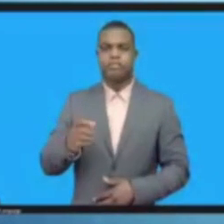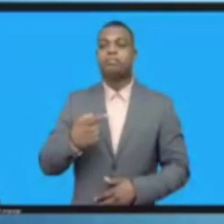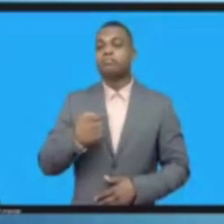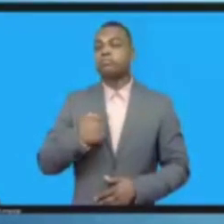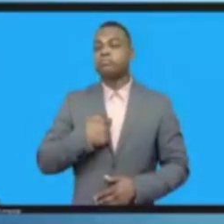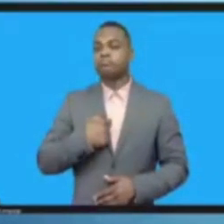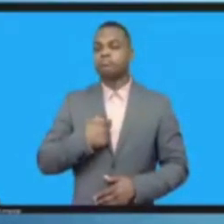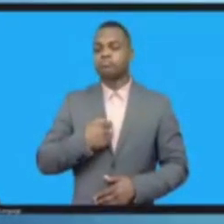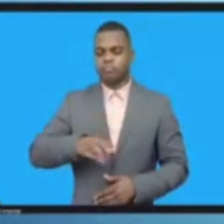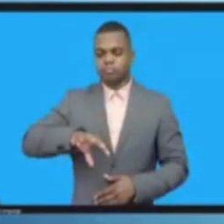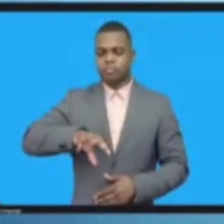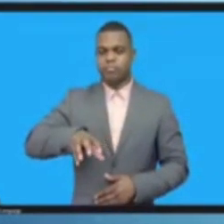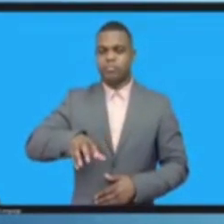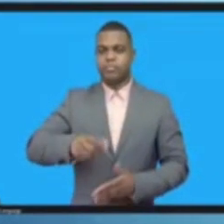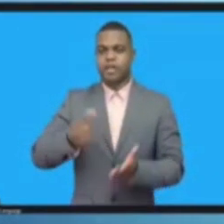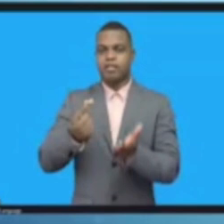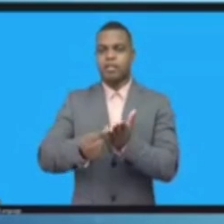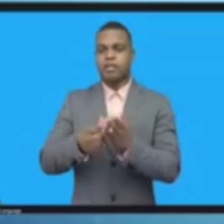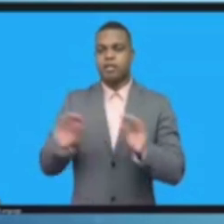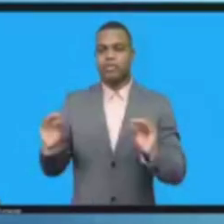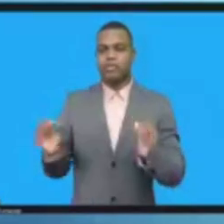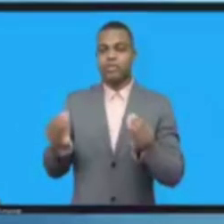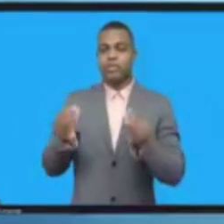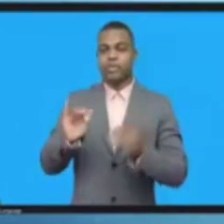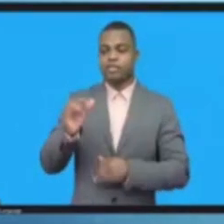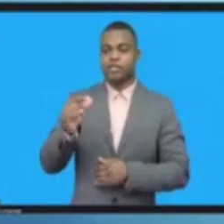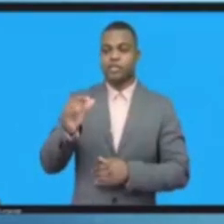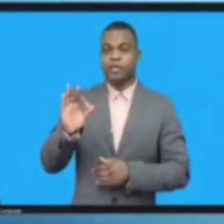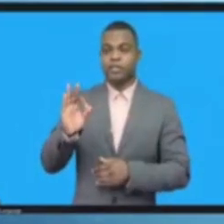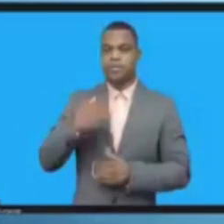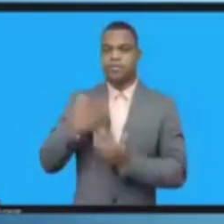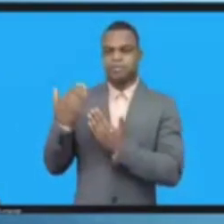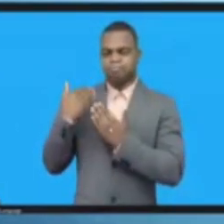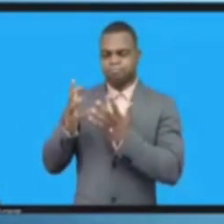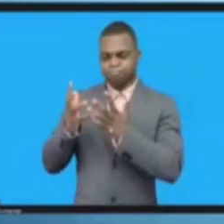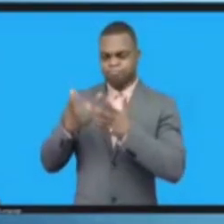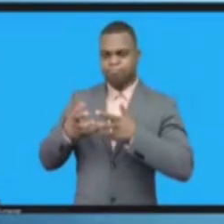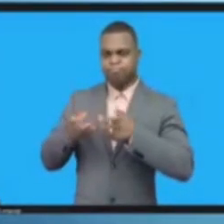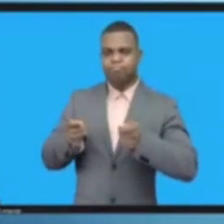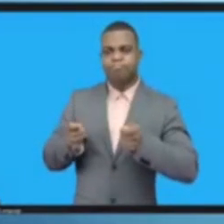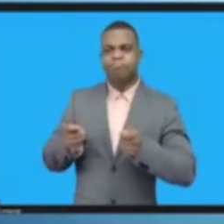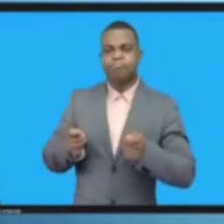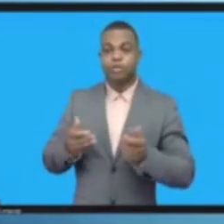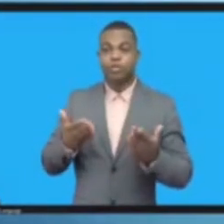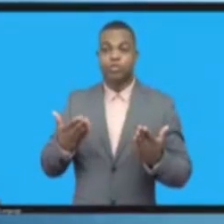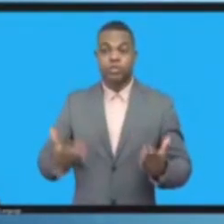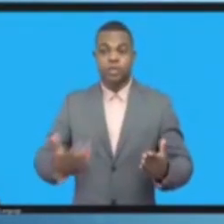un groupe qui, de loin, est le plus grand utilisateur